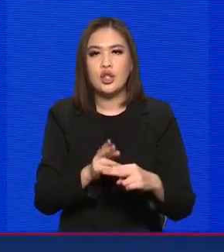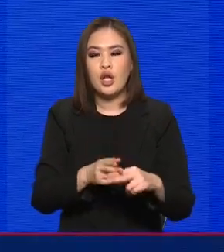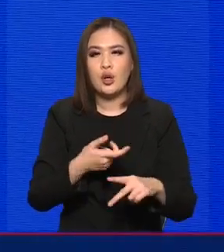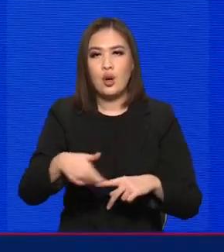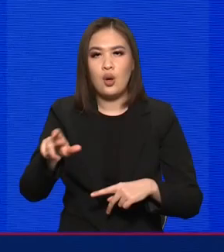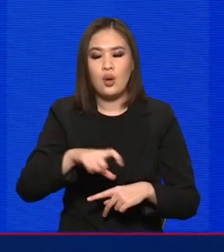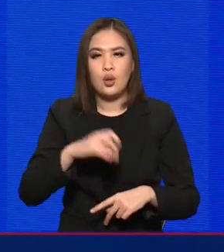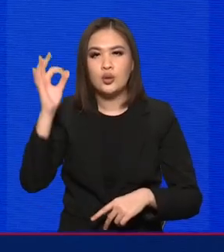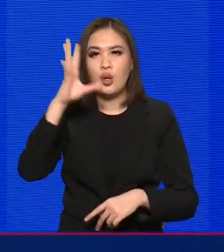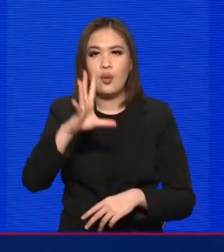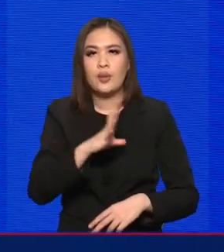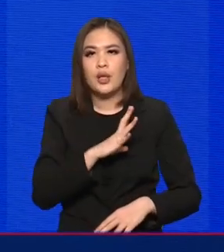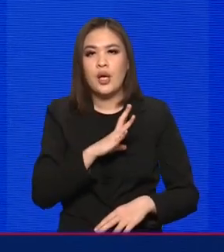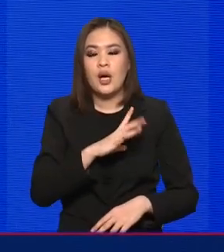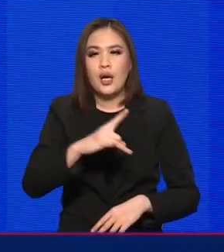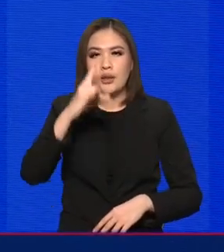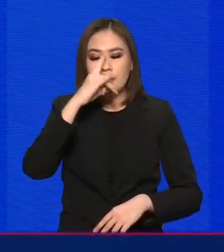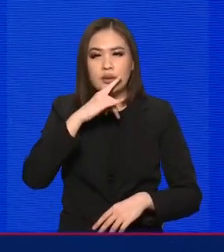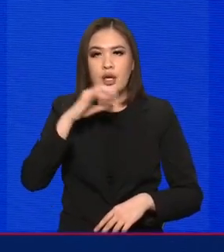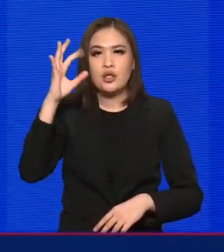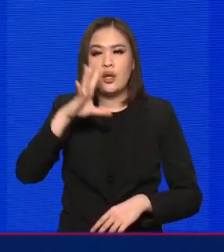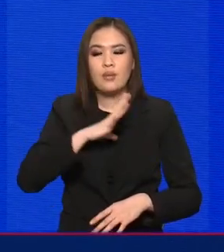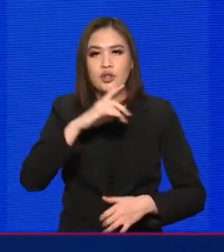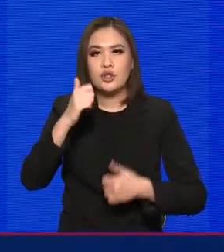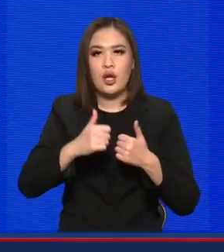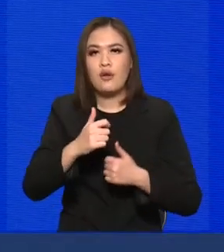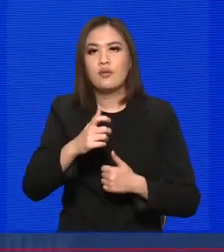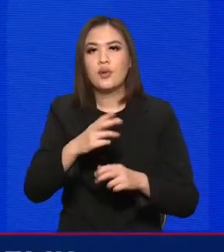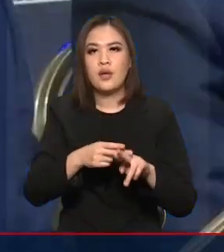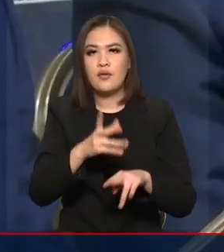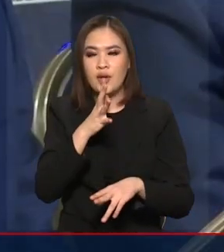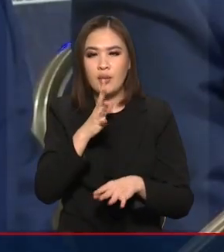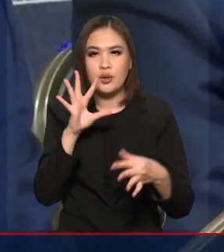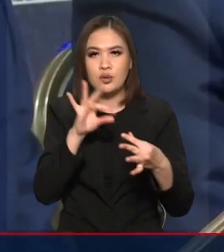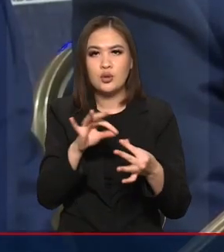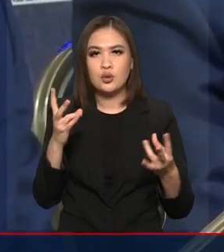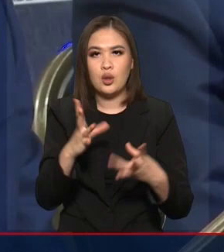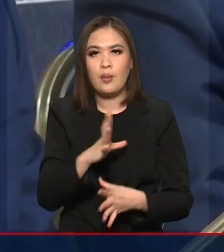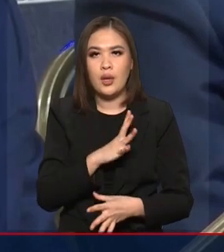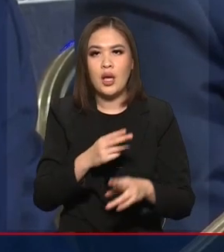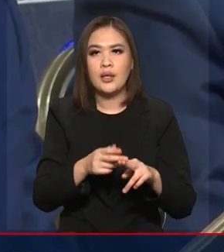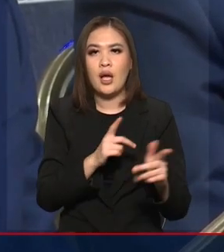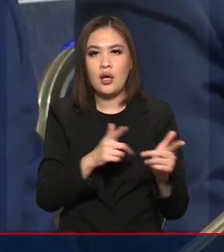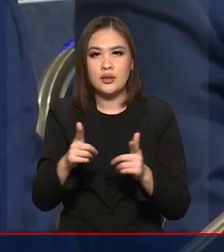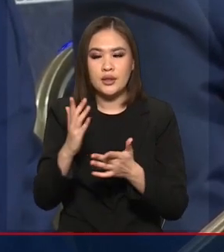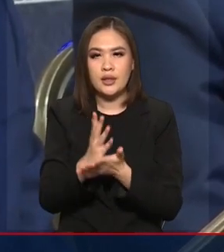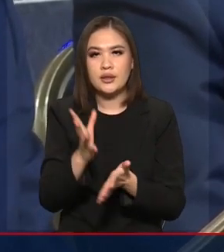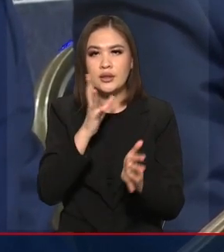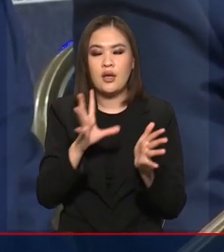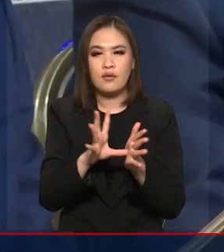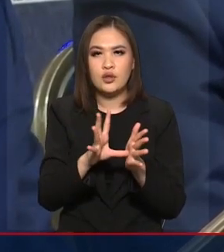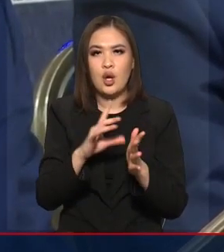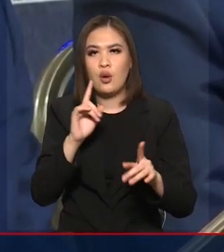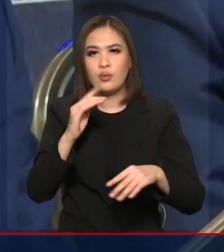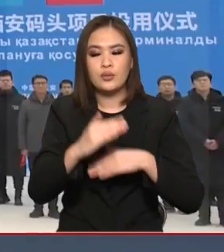отрасль. Отандық темір жол саласы цифрлық жарысқа уақыт оздырмай қосылуы тиіс. Бұған белгілі бір деңгейде әзірлік бар. Цифрландыруды жетілдіру